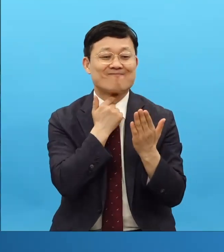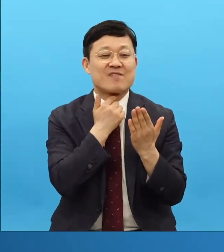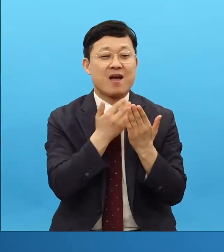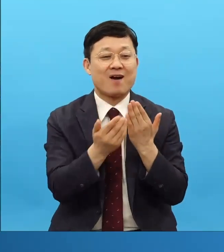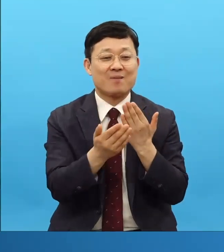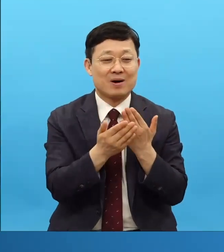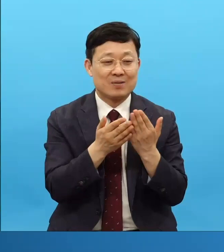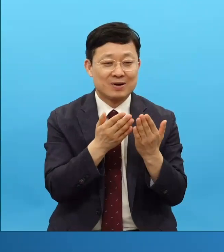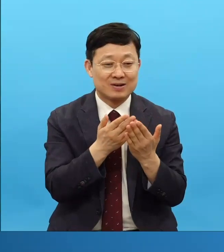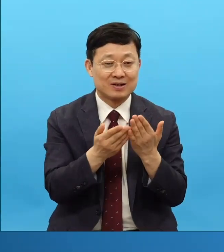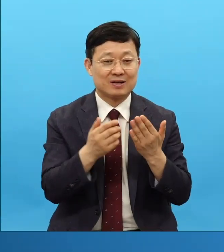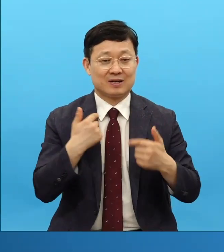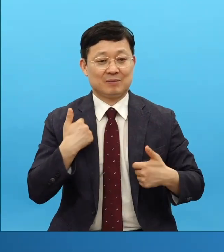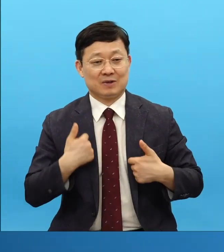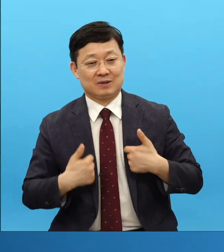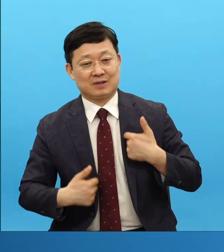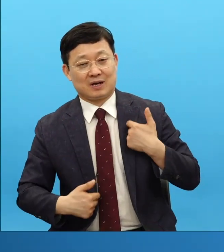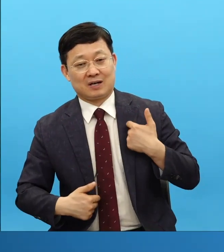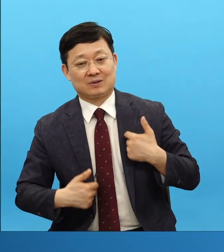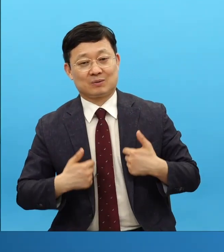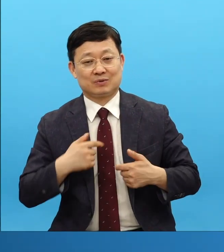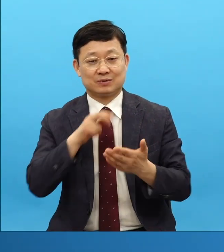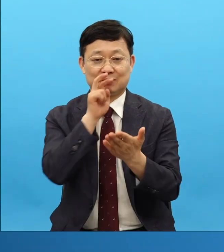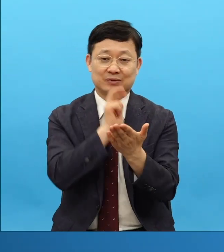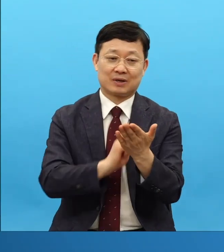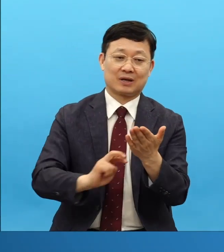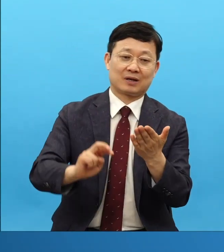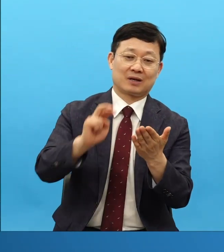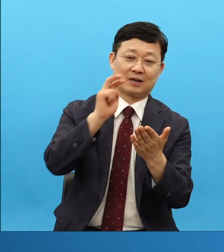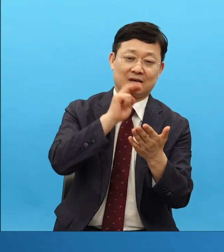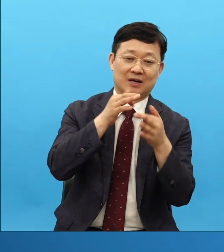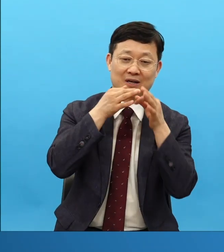응답만 보며 기쁜 찬송